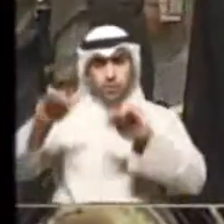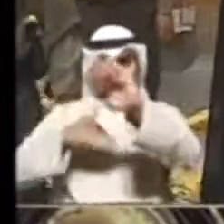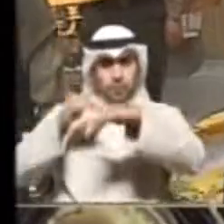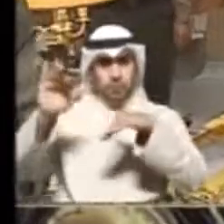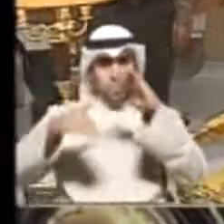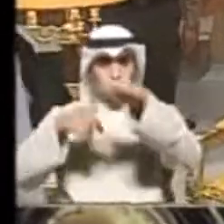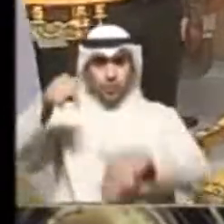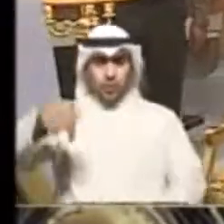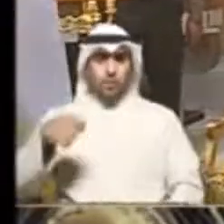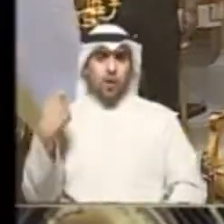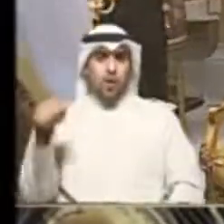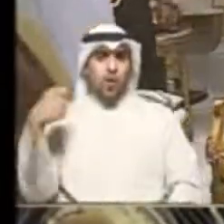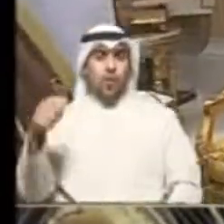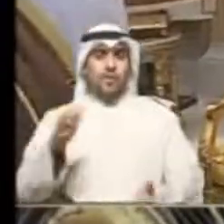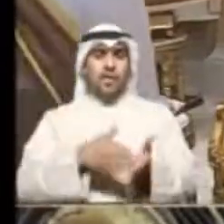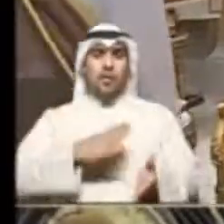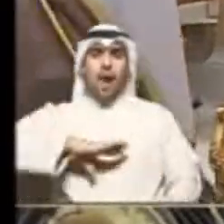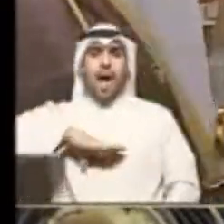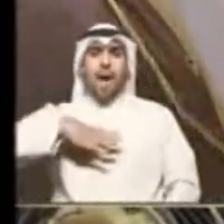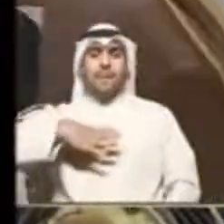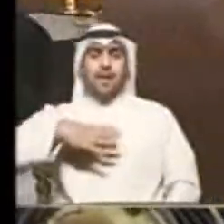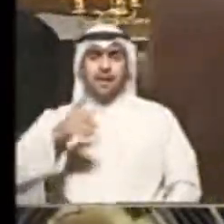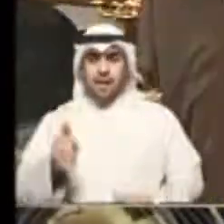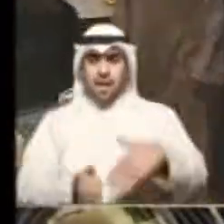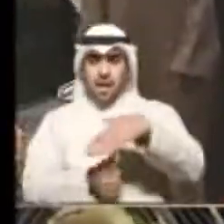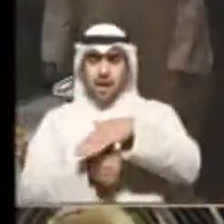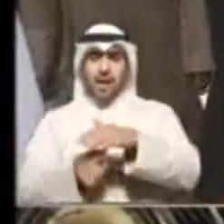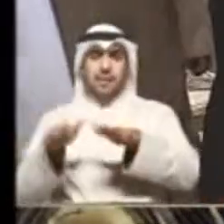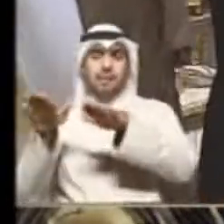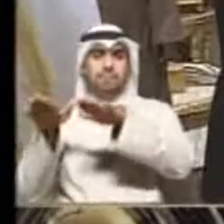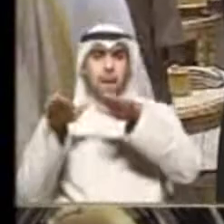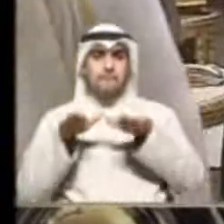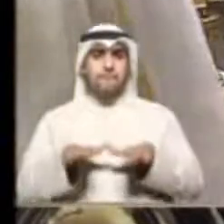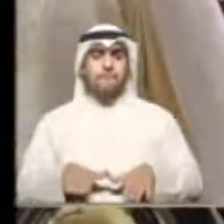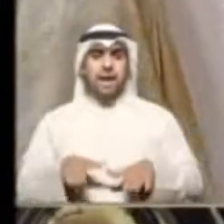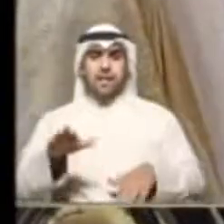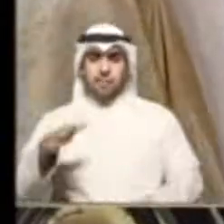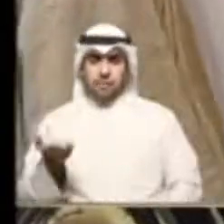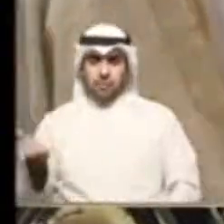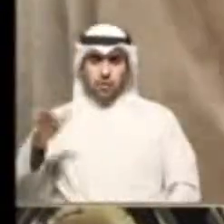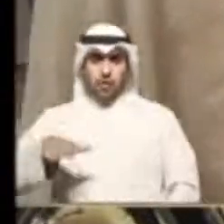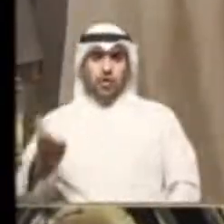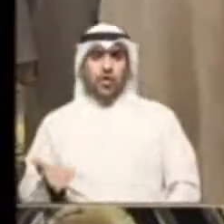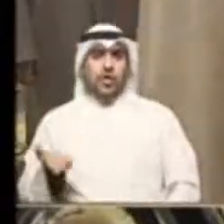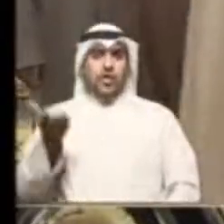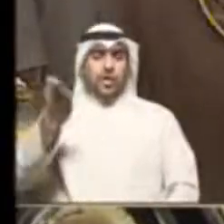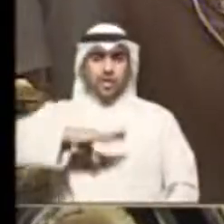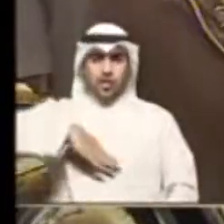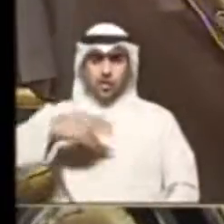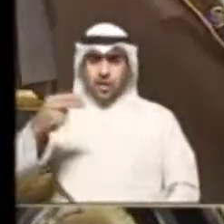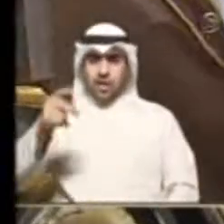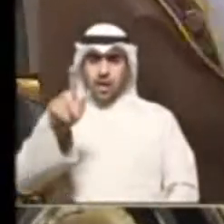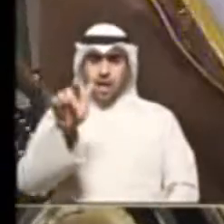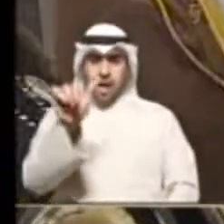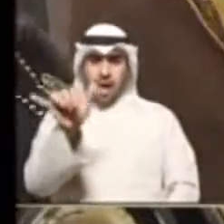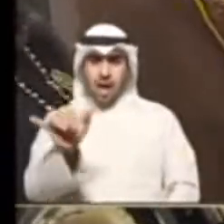الله وزير شؤون الديوان الأميري رئيس مجلس أمناء مكتب الشهيد الشيخ علي جراح